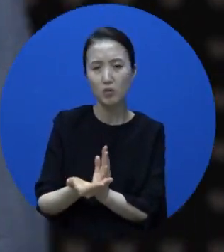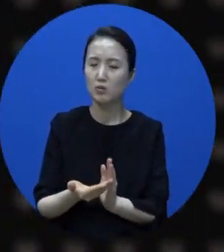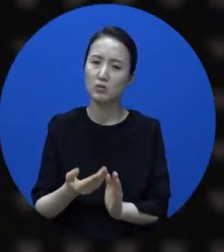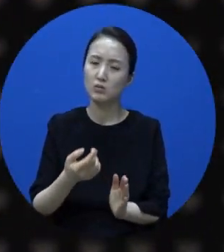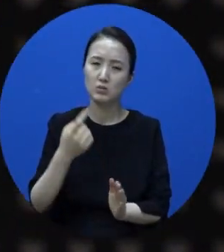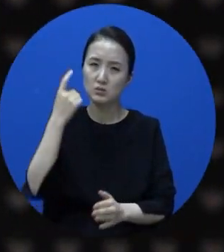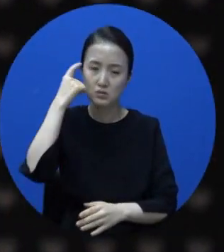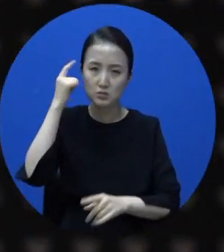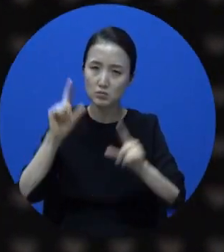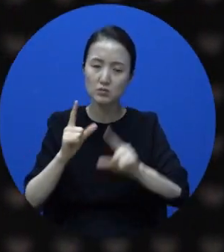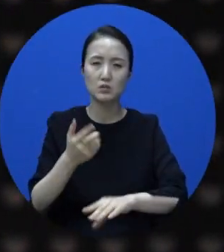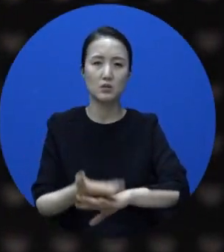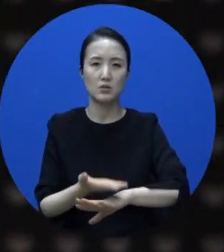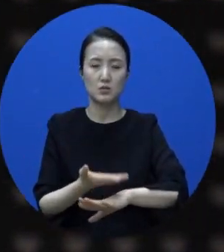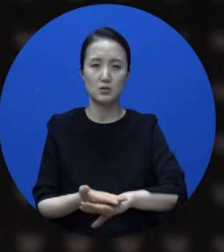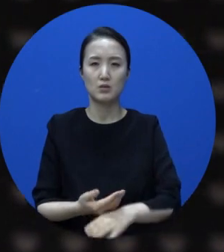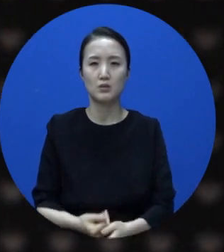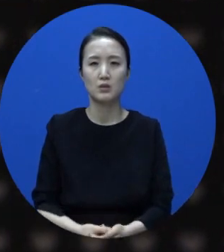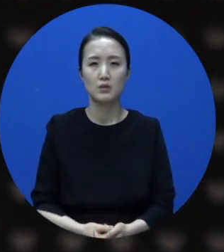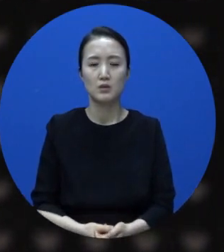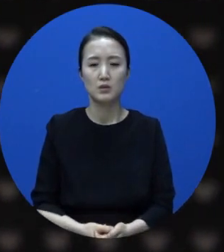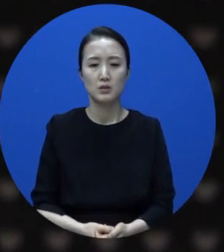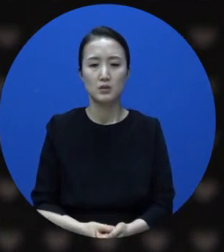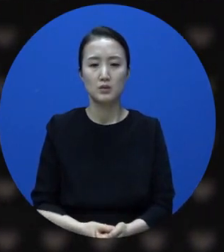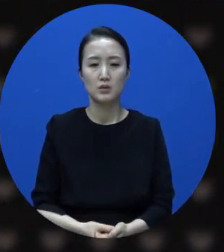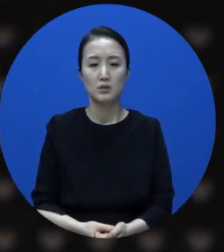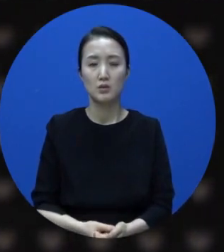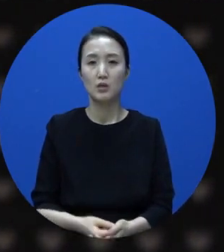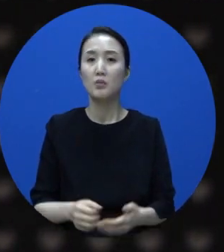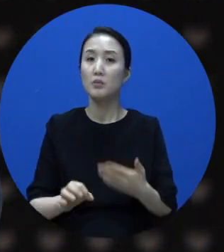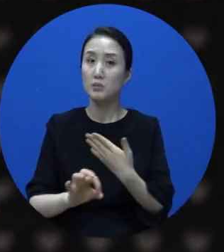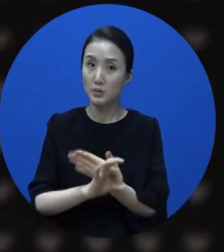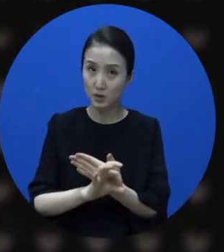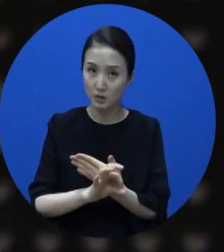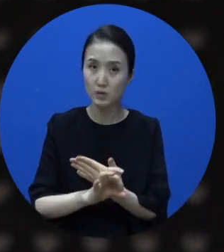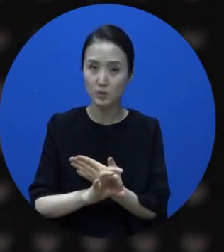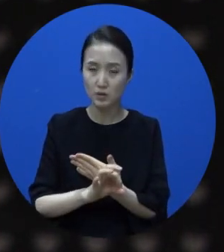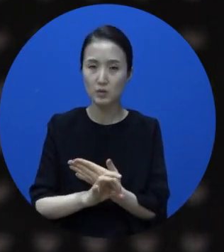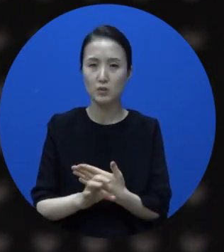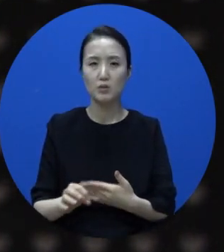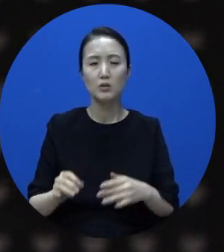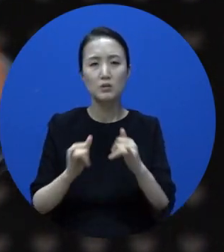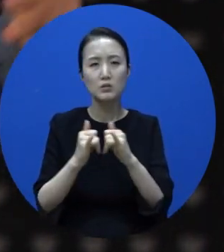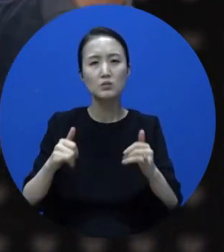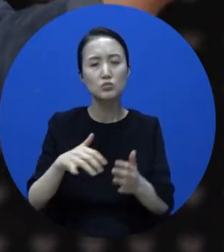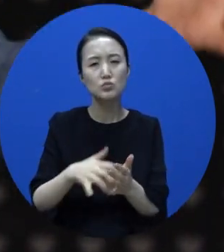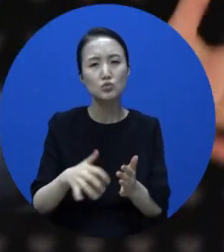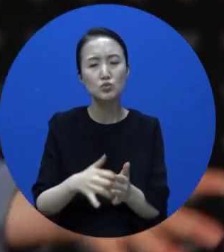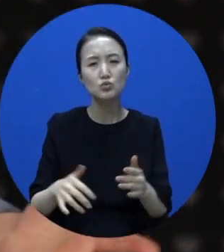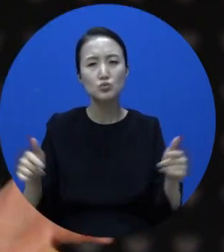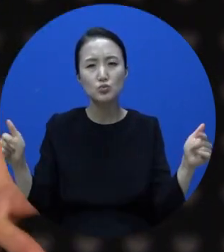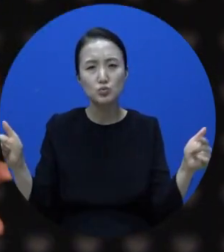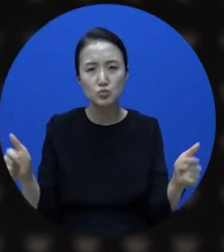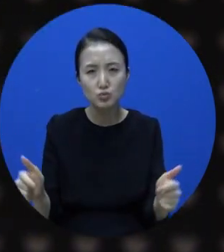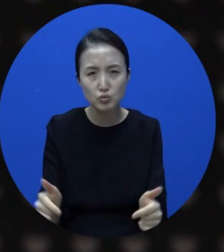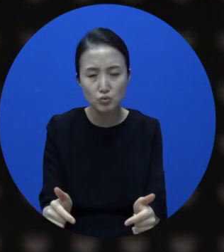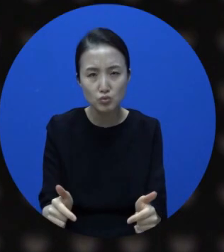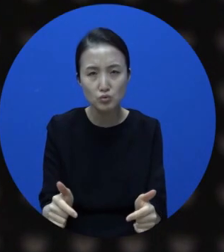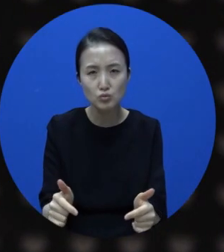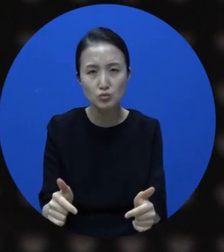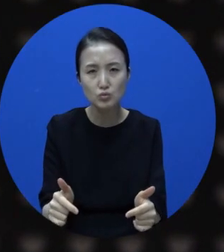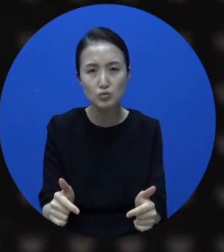생산성을 늘어날 수 있어요 왜냐하면 최저임금 인상에 따라서 그 늘어난 최저임금을